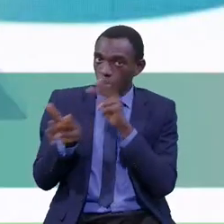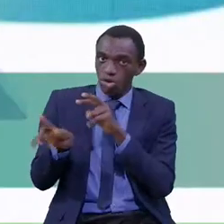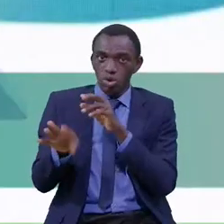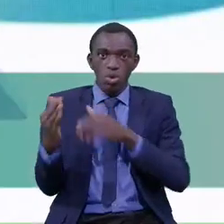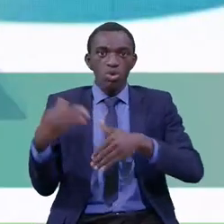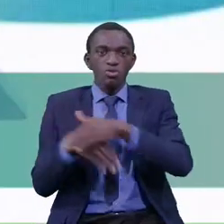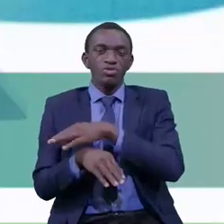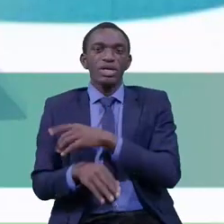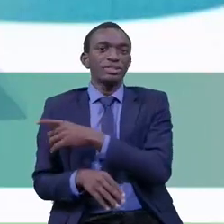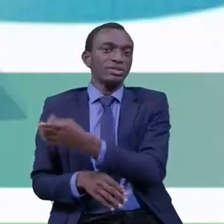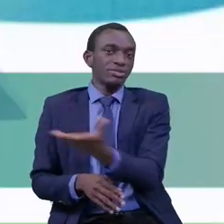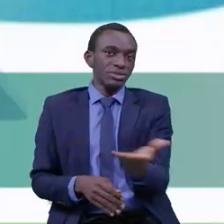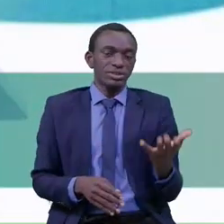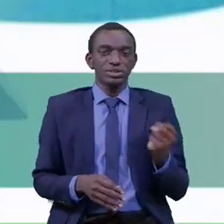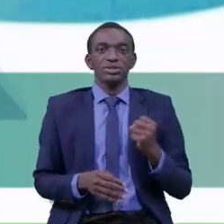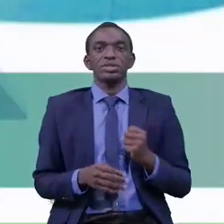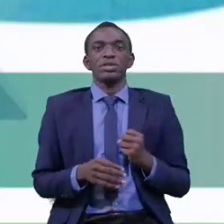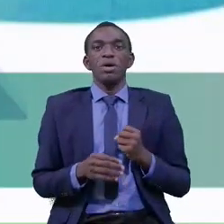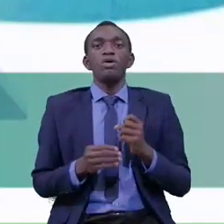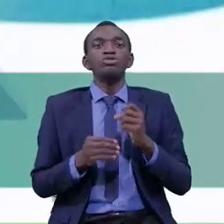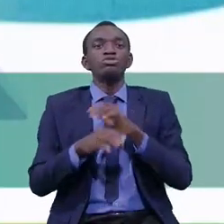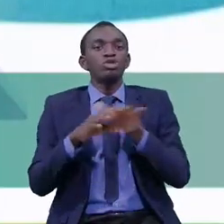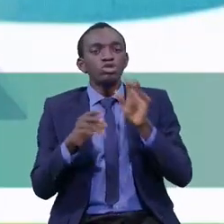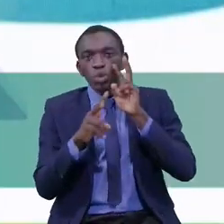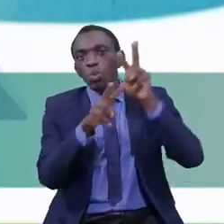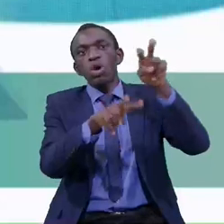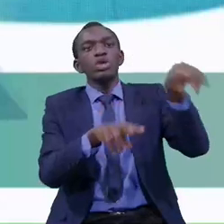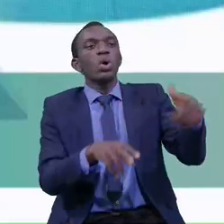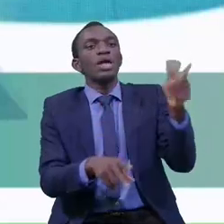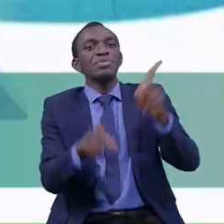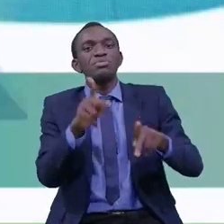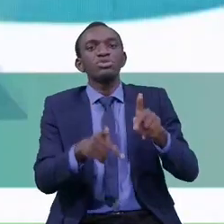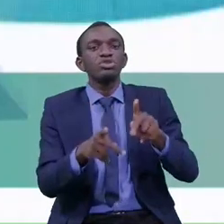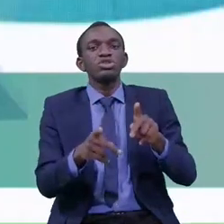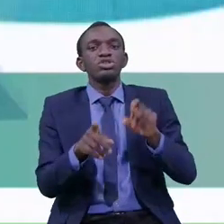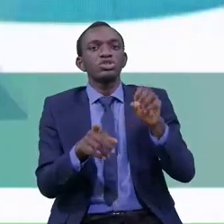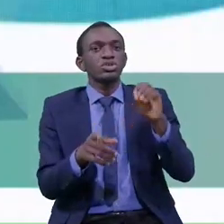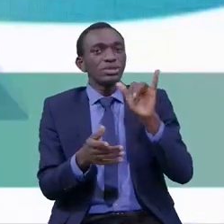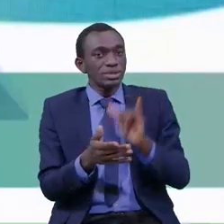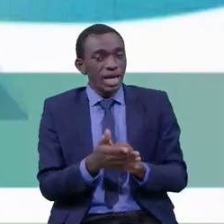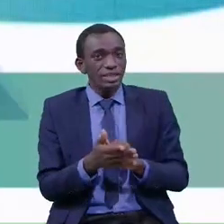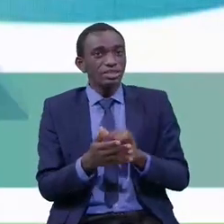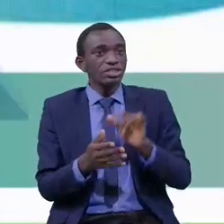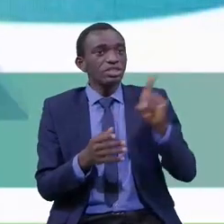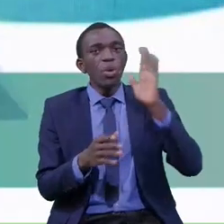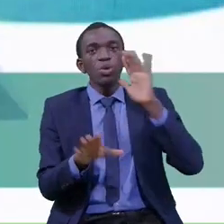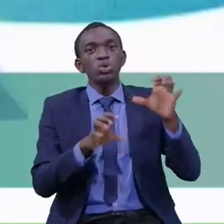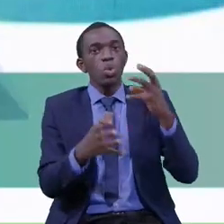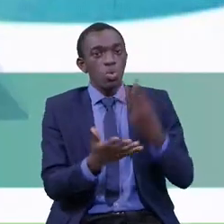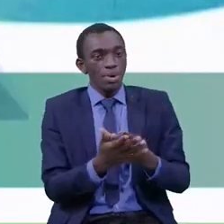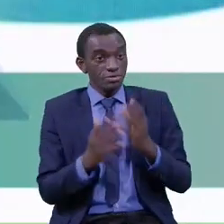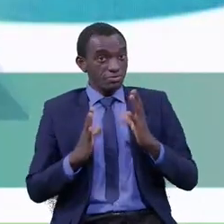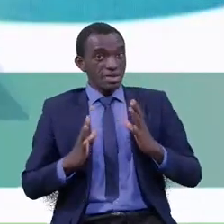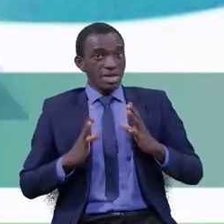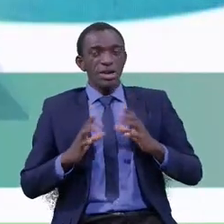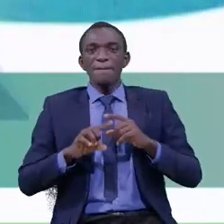Tu veilles sur ce que les autres ont pour qu'ils fassent bien, qu'ils tiennent bien. Ça, c'est bon, c'est bon. Mais,